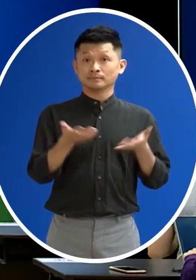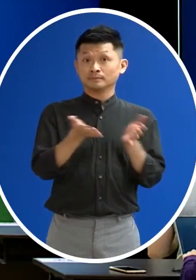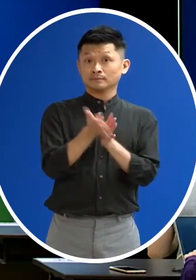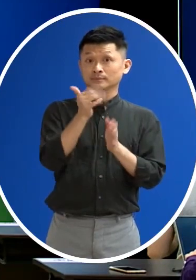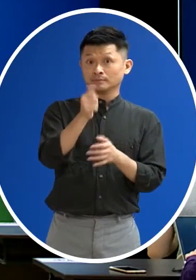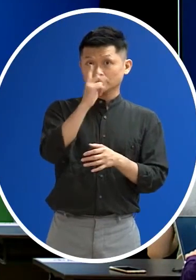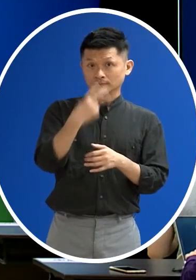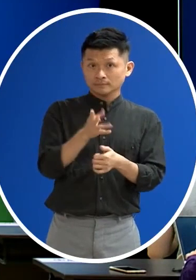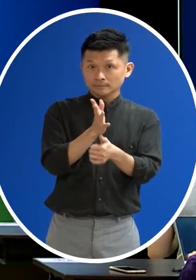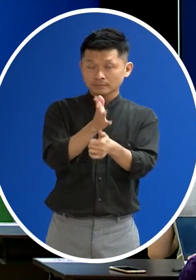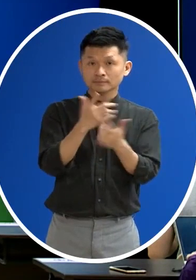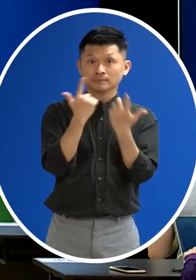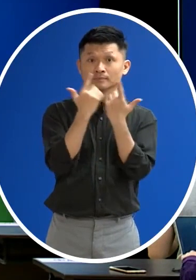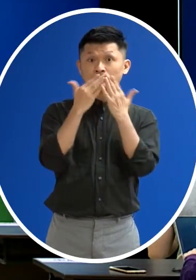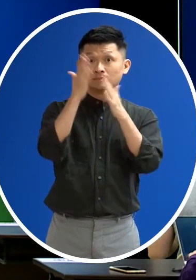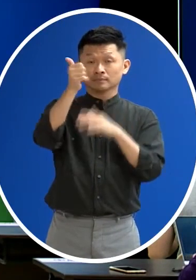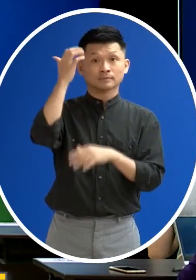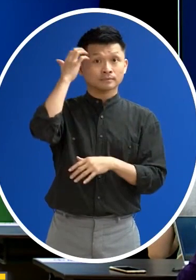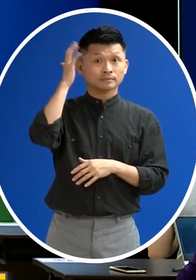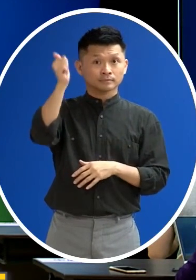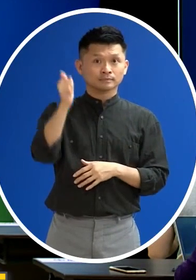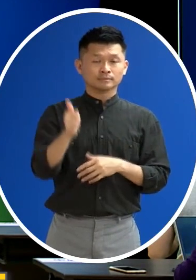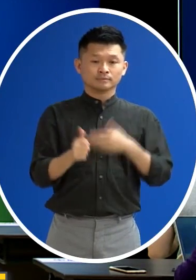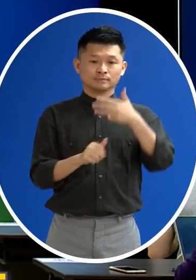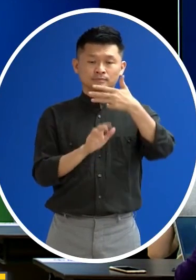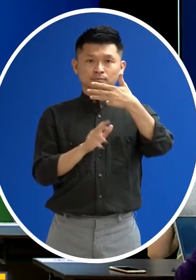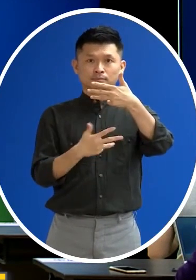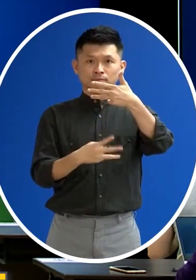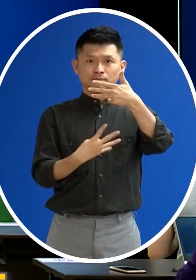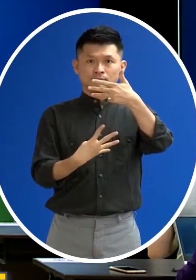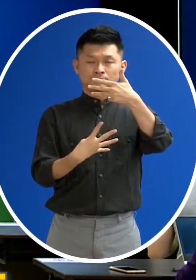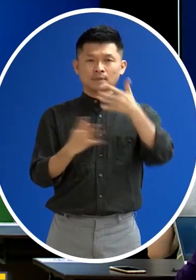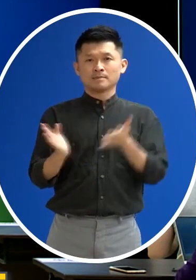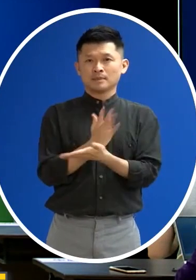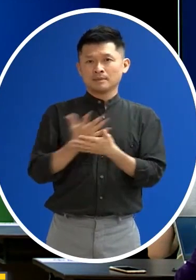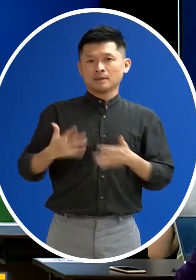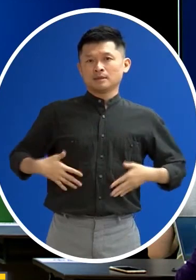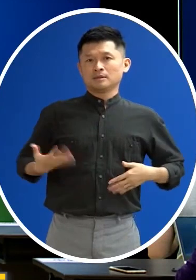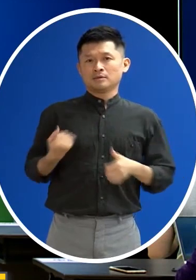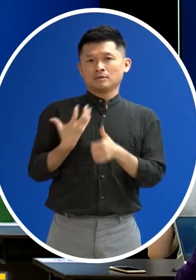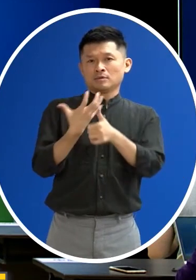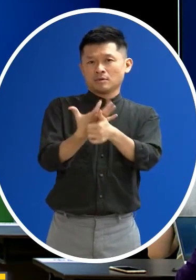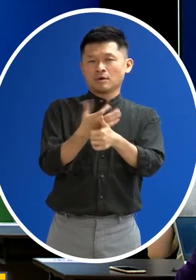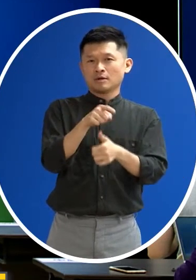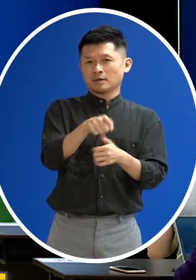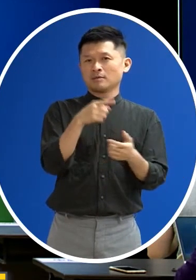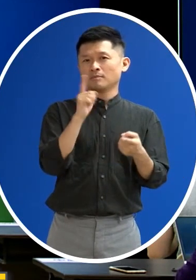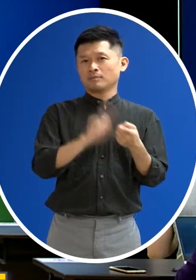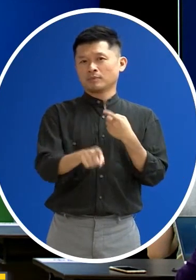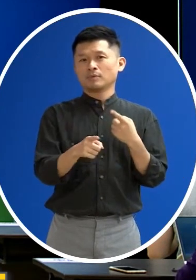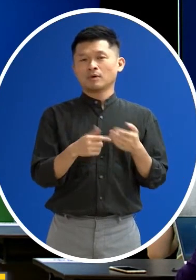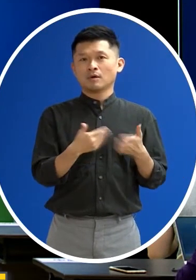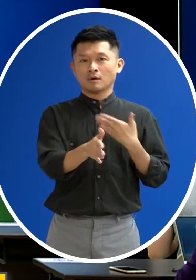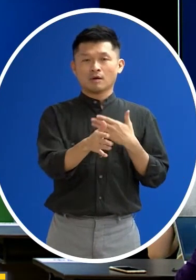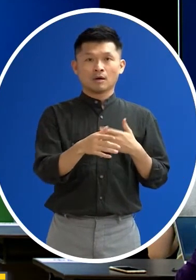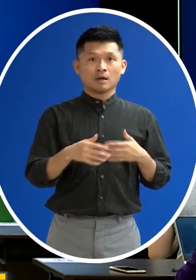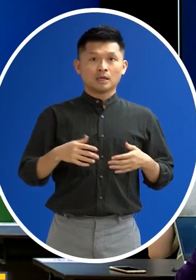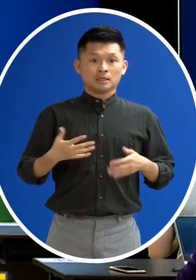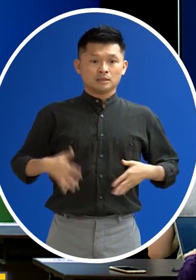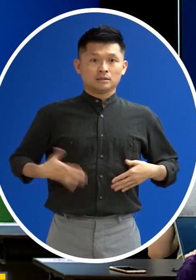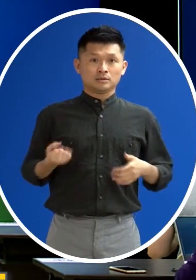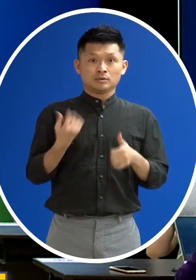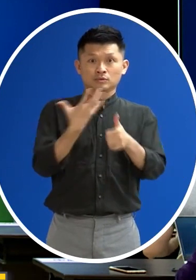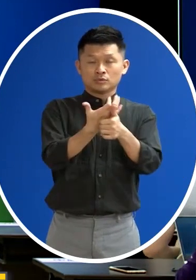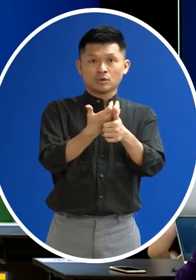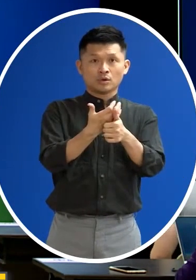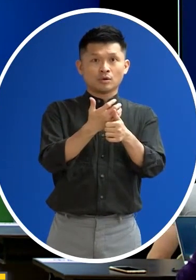不想再追问一题，就北市长柯文哲四号的时候有批评高端的 EUA 违反医学伦理，质疑紧急授权的正当性，还